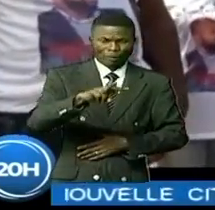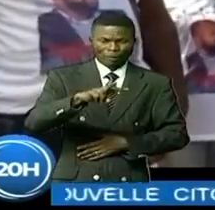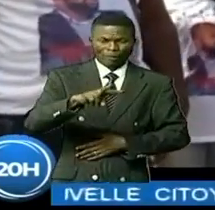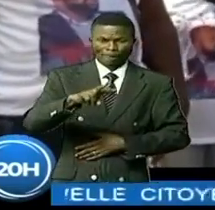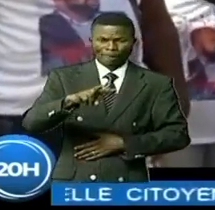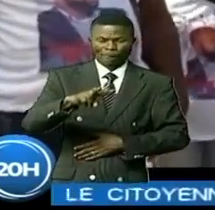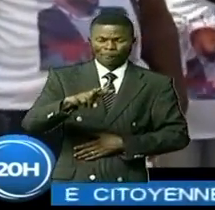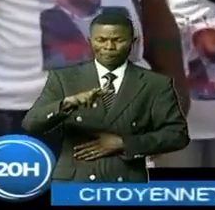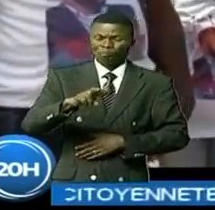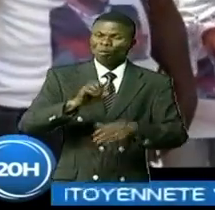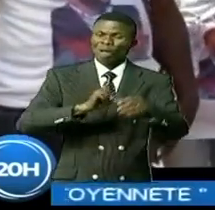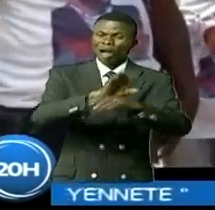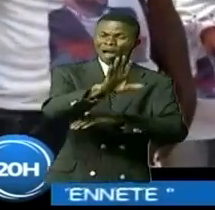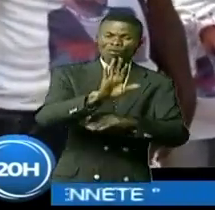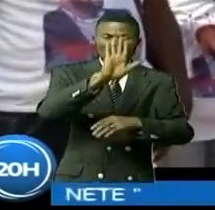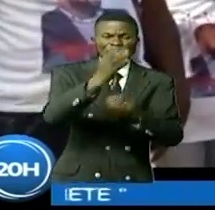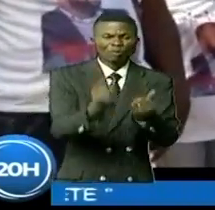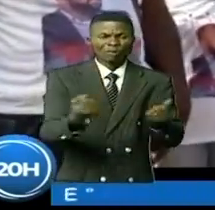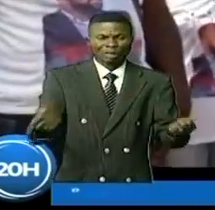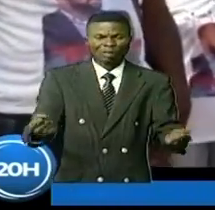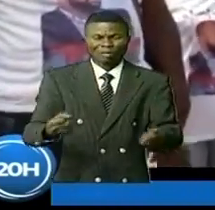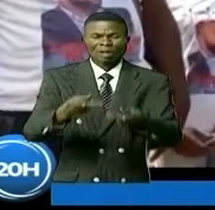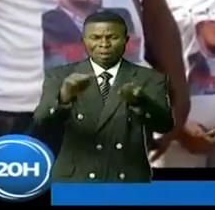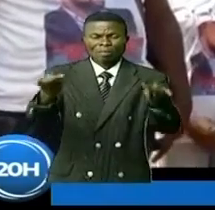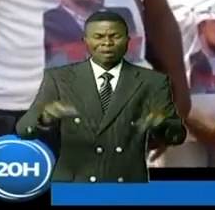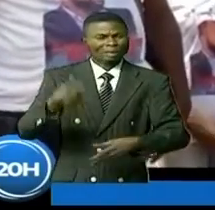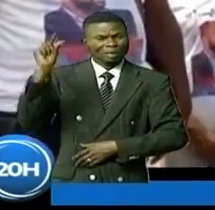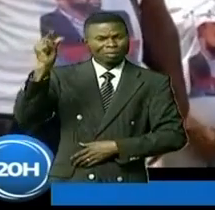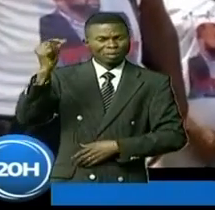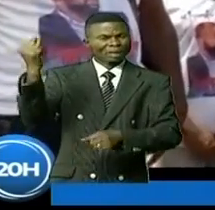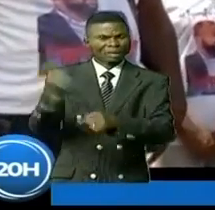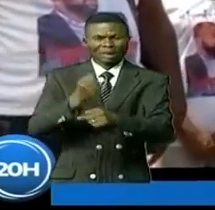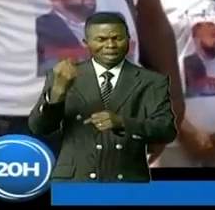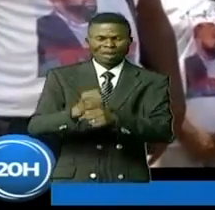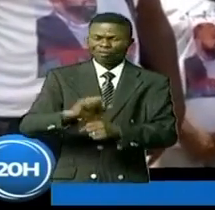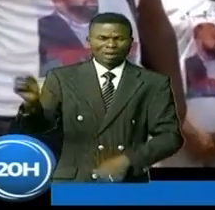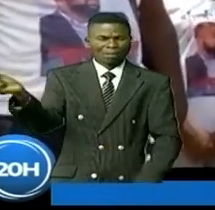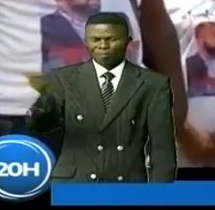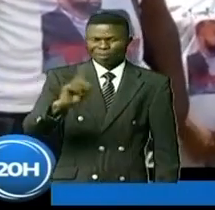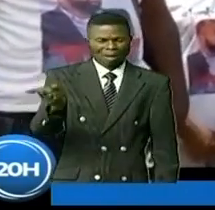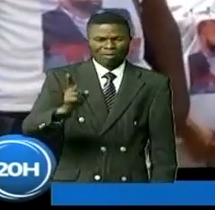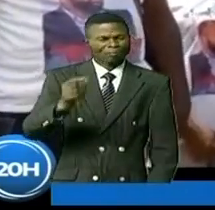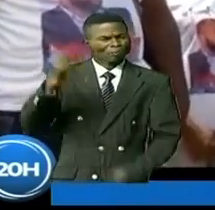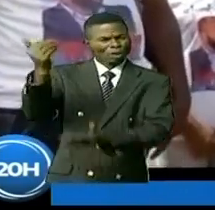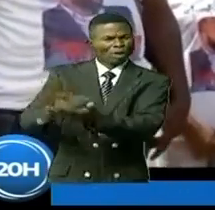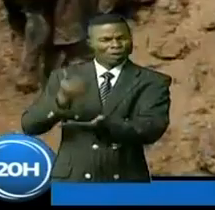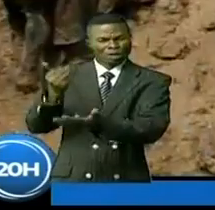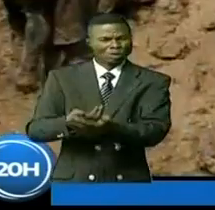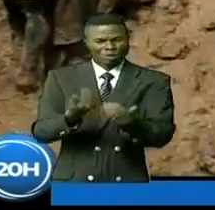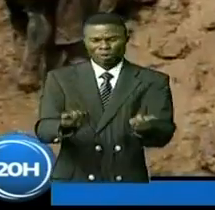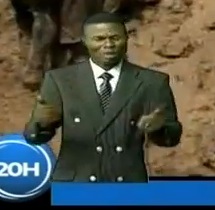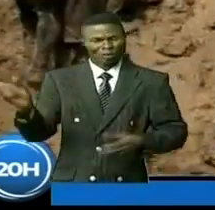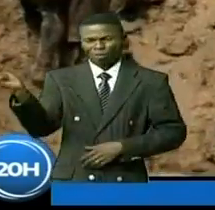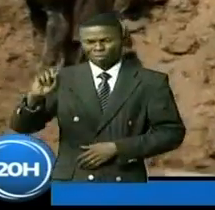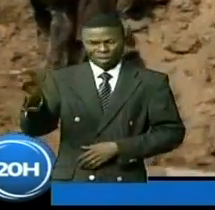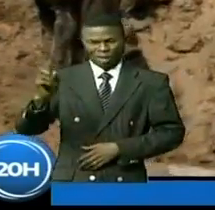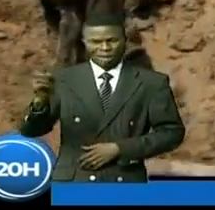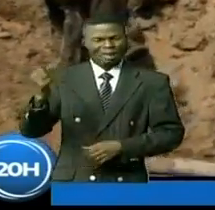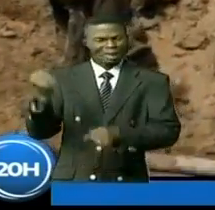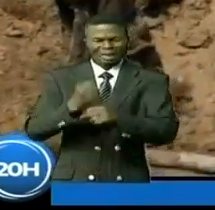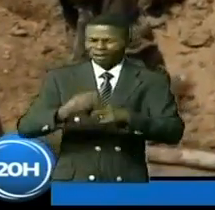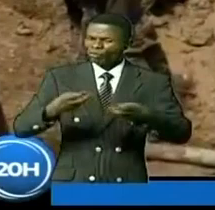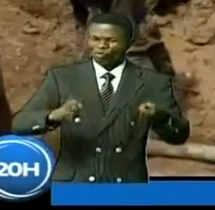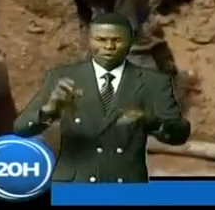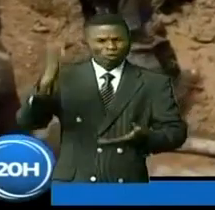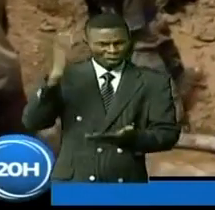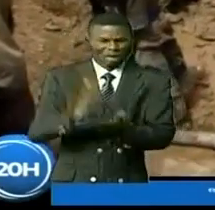plus envoyer vos enfants dans des mines pour leur exploiter aux travaux forcés.